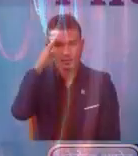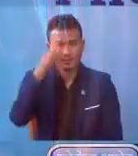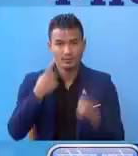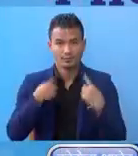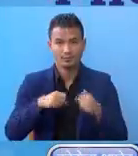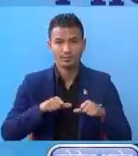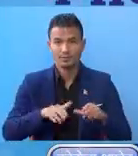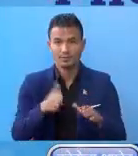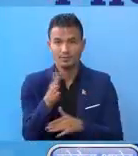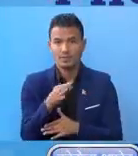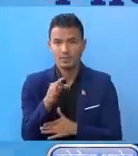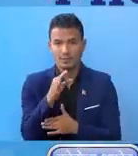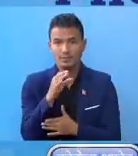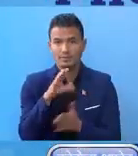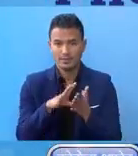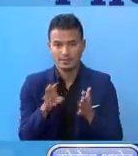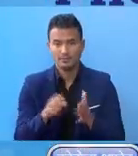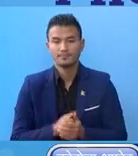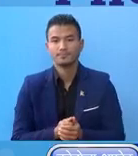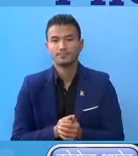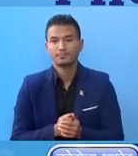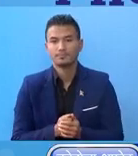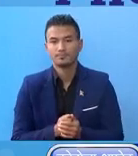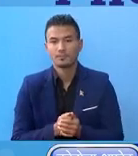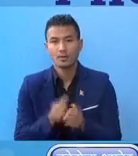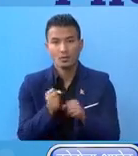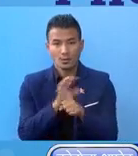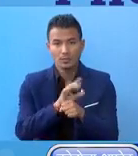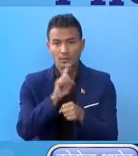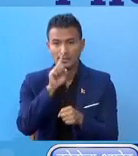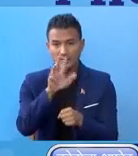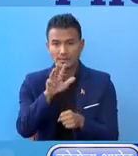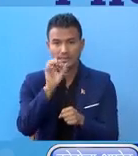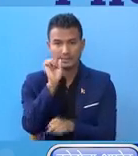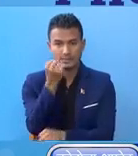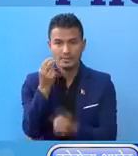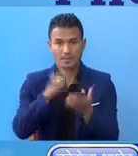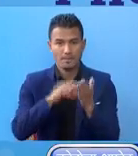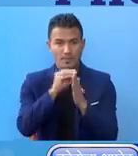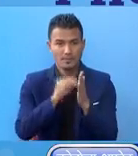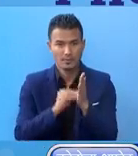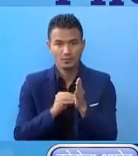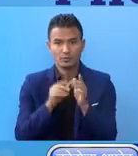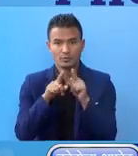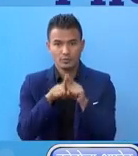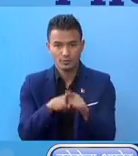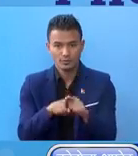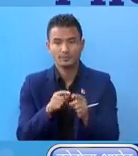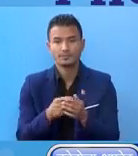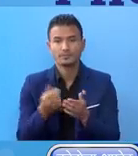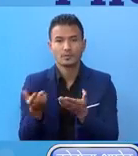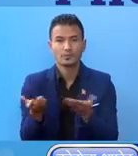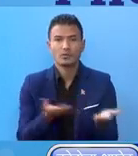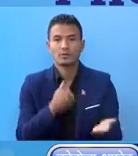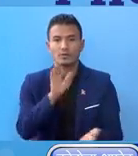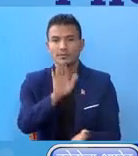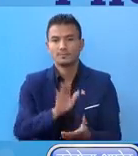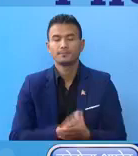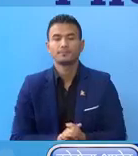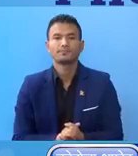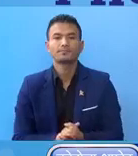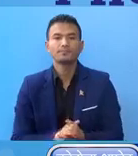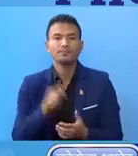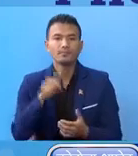स्वास्थ्य तथा जनसंख्या मन्त्रालयबाट कोभिड 19 को राष्ट्रिय अद्यावधिक विवरण नेशनल अपडेटमा यहाँहरू सबैलाई स्वागत